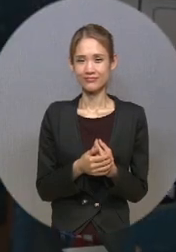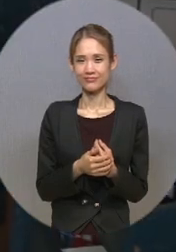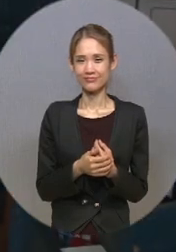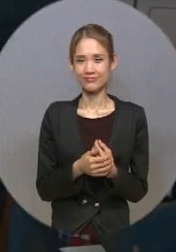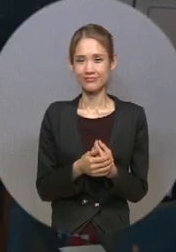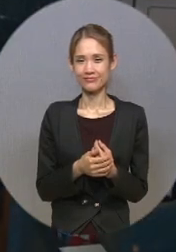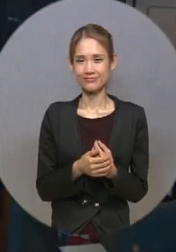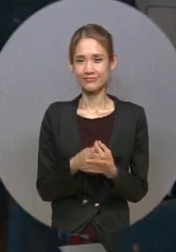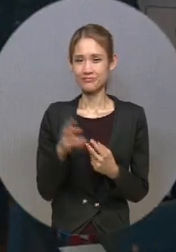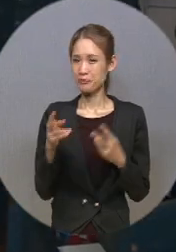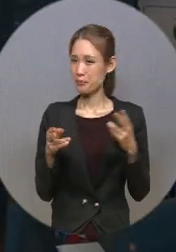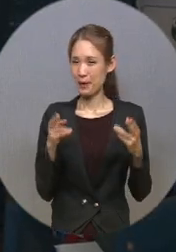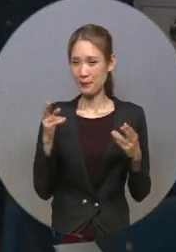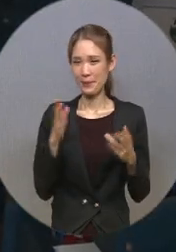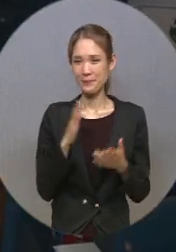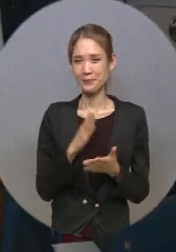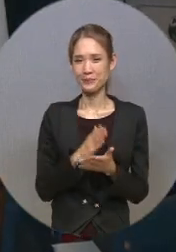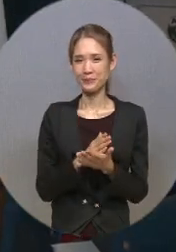이거 편집하지 마세요.